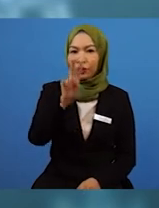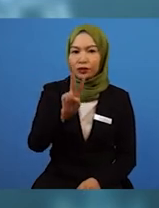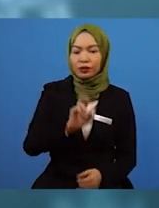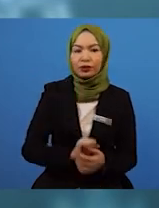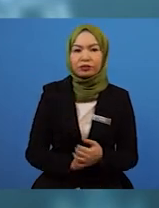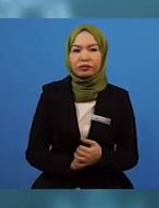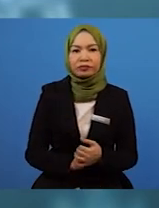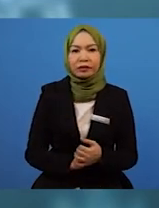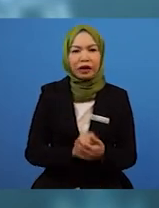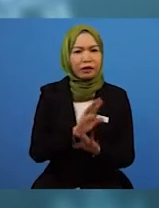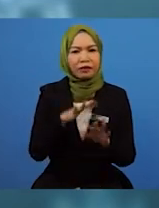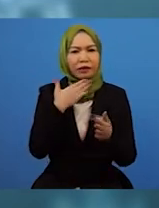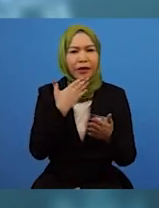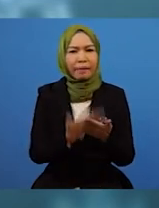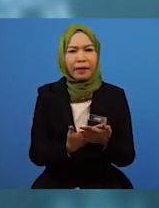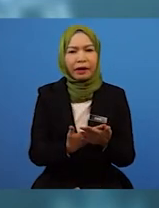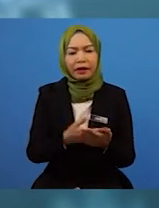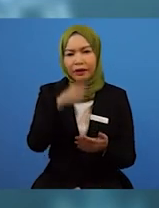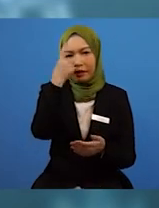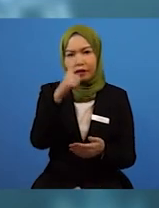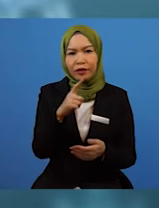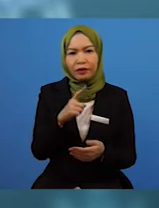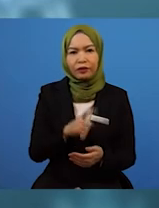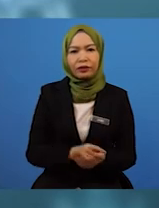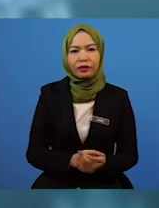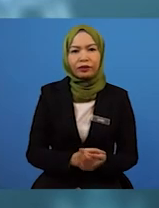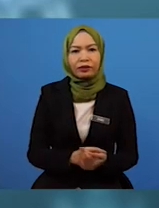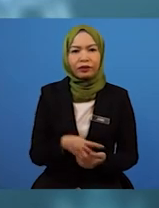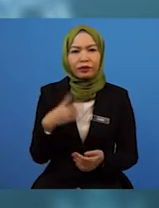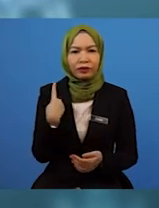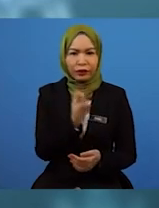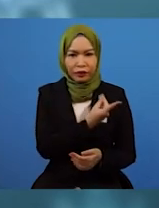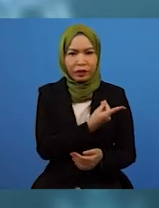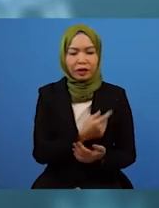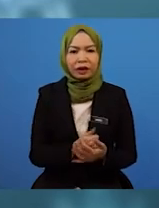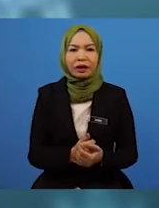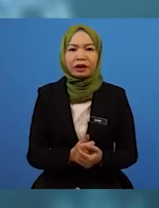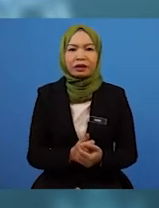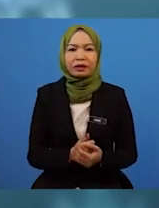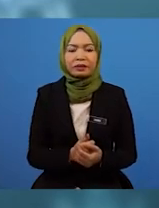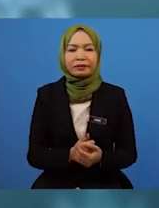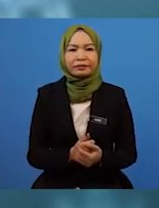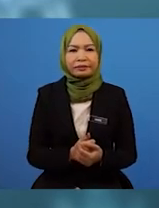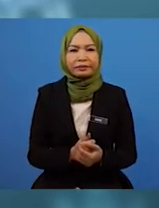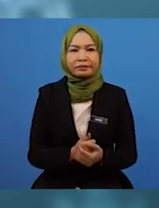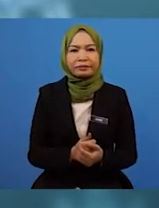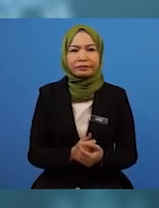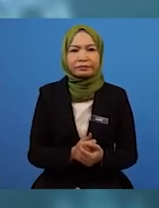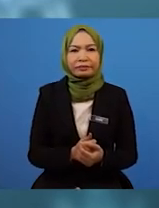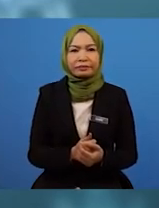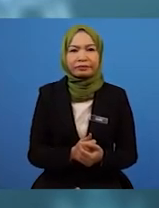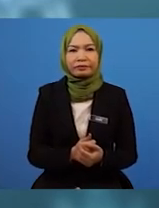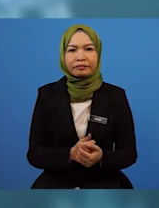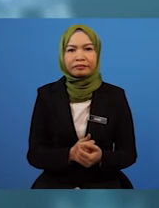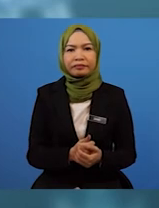Gas yang beracun dan mencemarkan udara. Inilah antara sebab kita